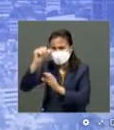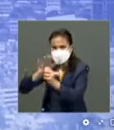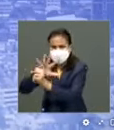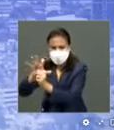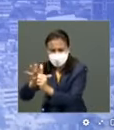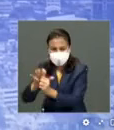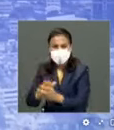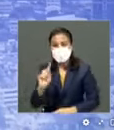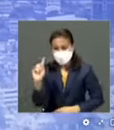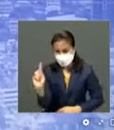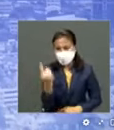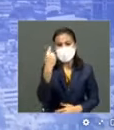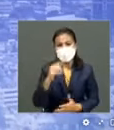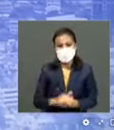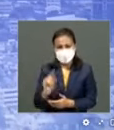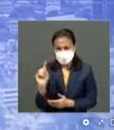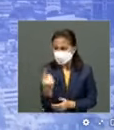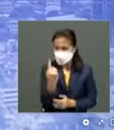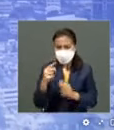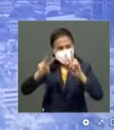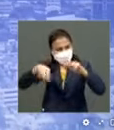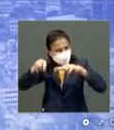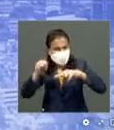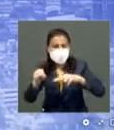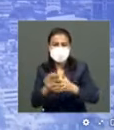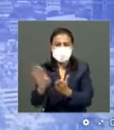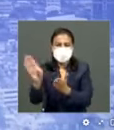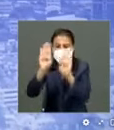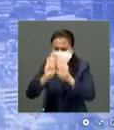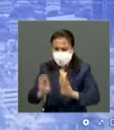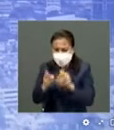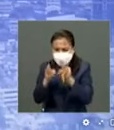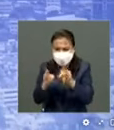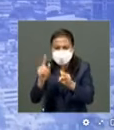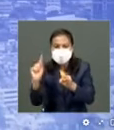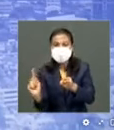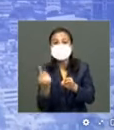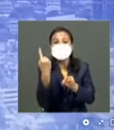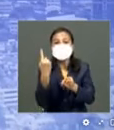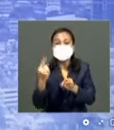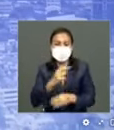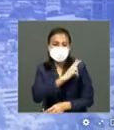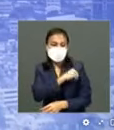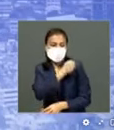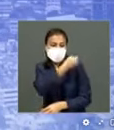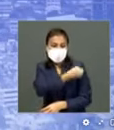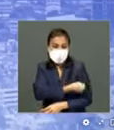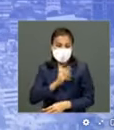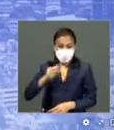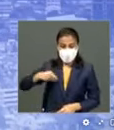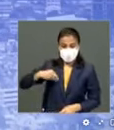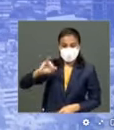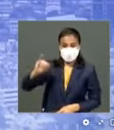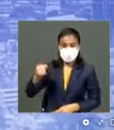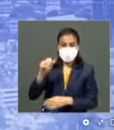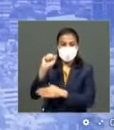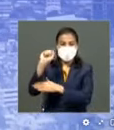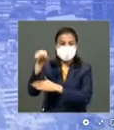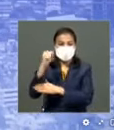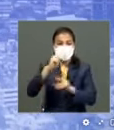whole genome sequencing นะคะโดยศูนย์โรคอุบัติใหม่ด้านคลินิกโรงพยาบาลจุฬาลงกรณ์สภากาชาดไทยก็พบ